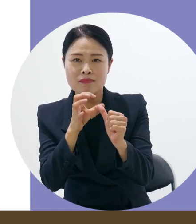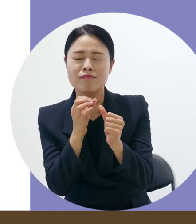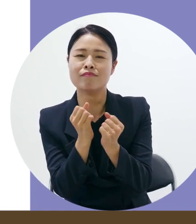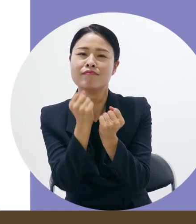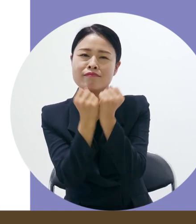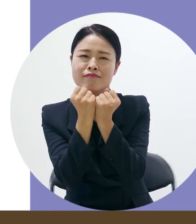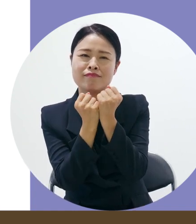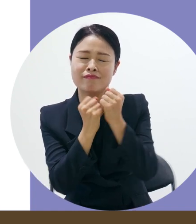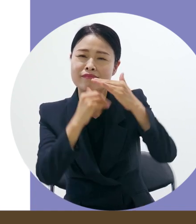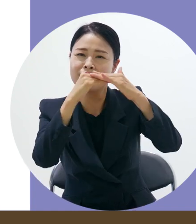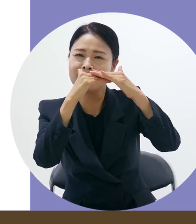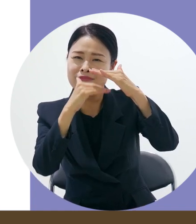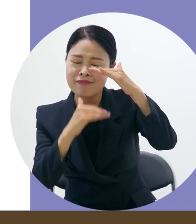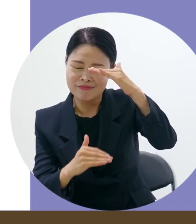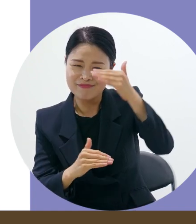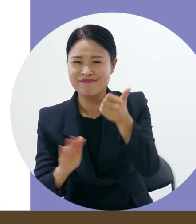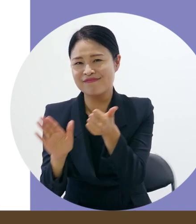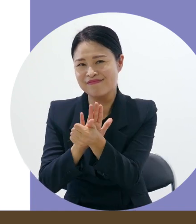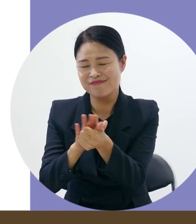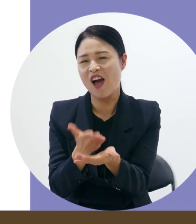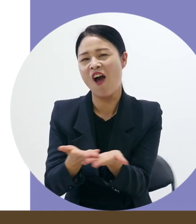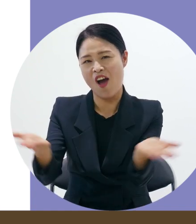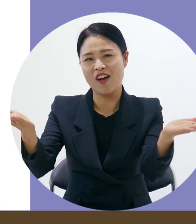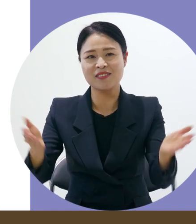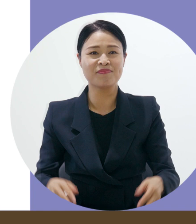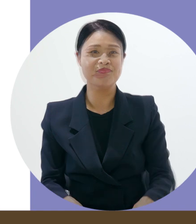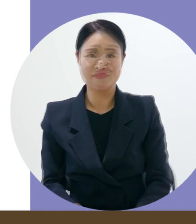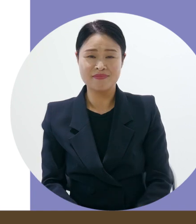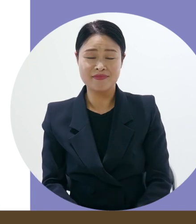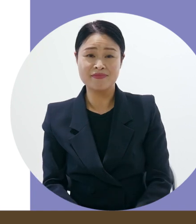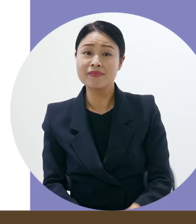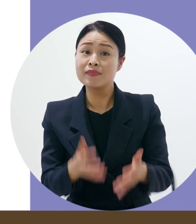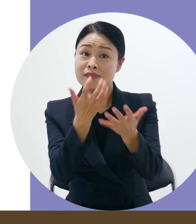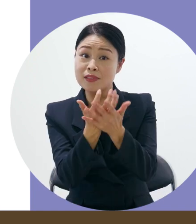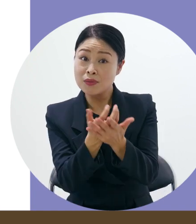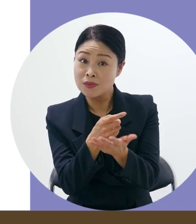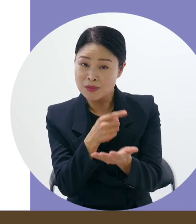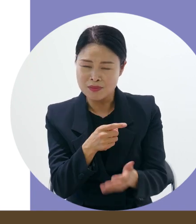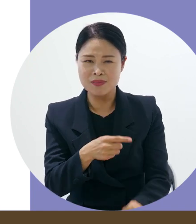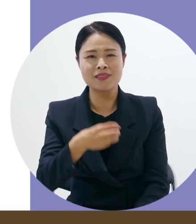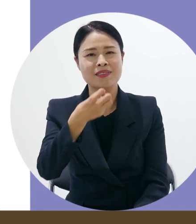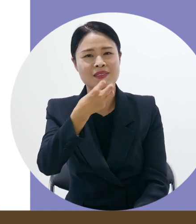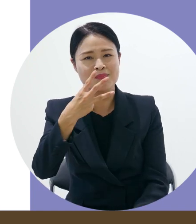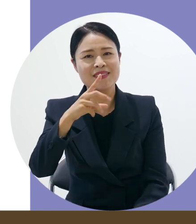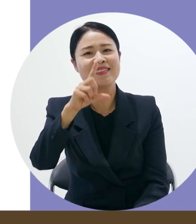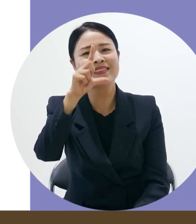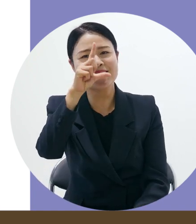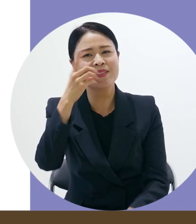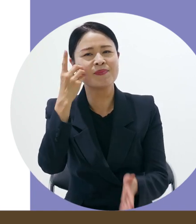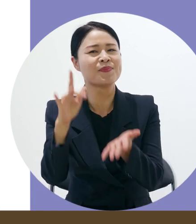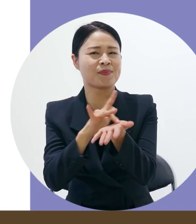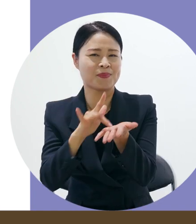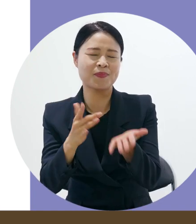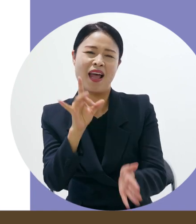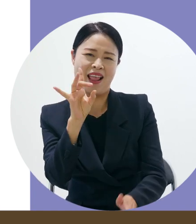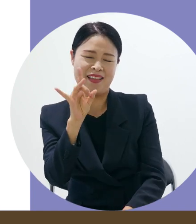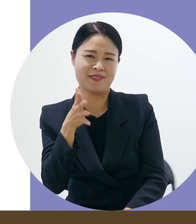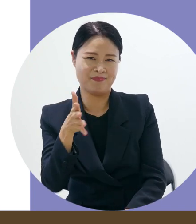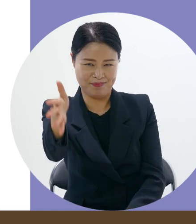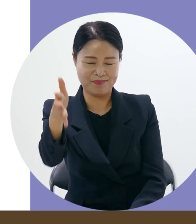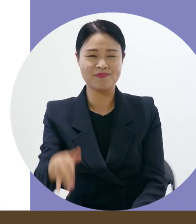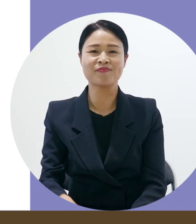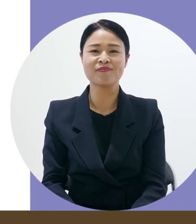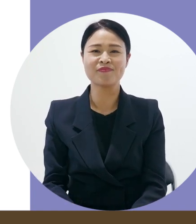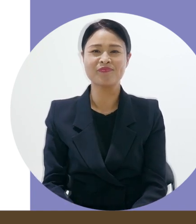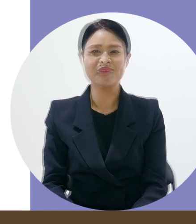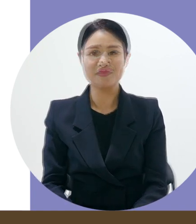친절한 설명을 담아 제작하고자 했습니다. 이 자료는 안드로이드 스마트폰을 기준으로